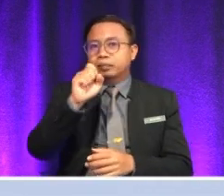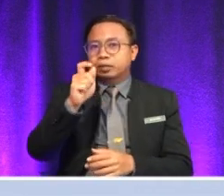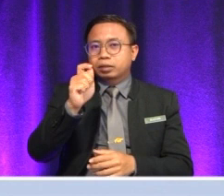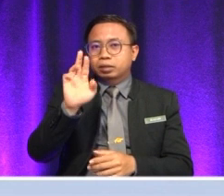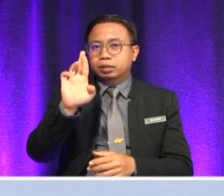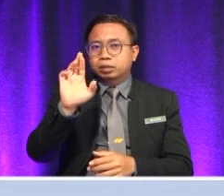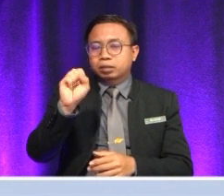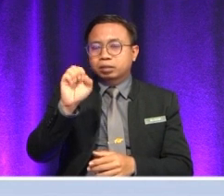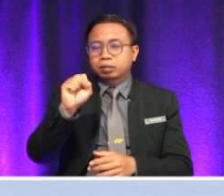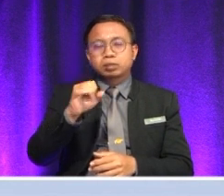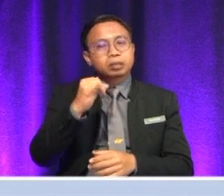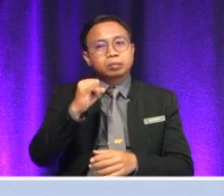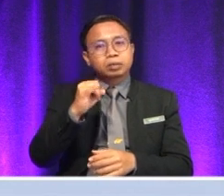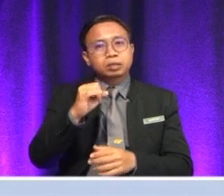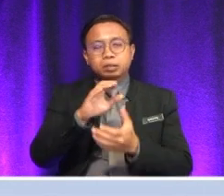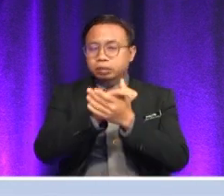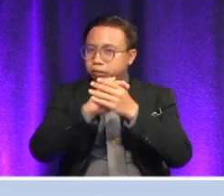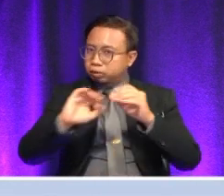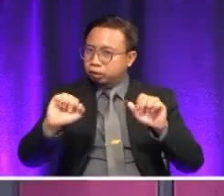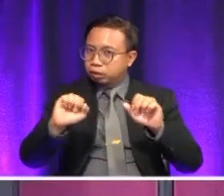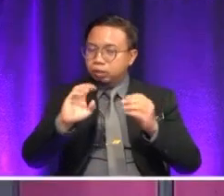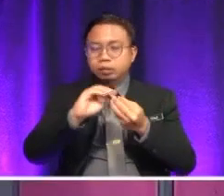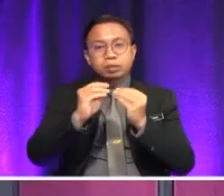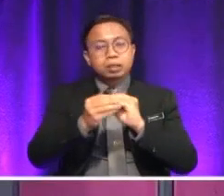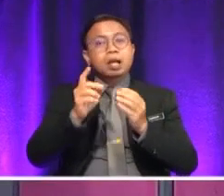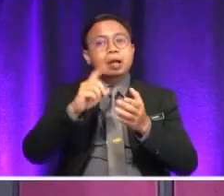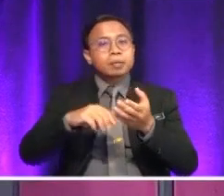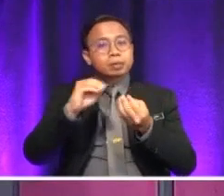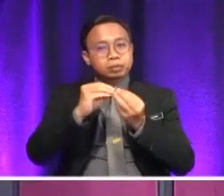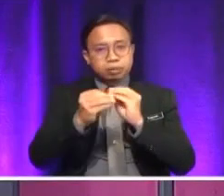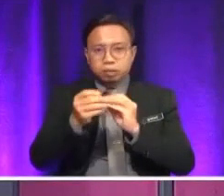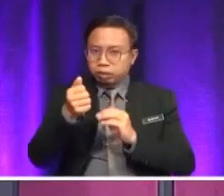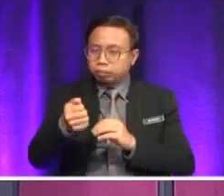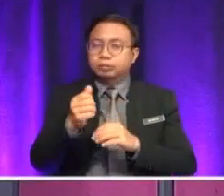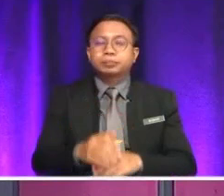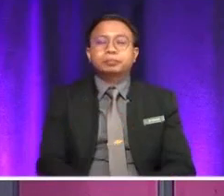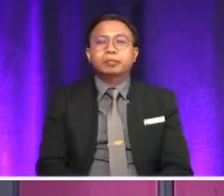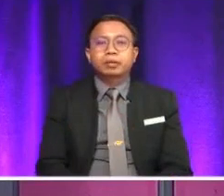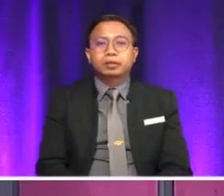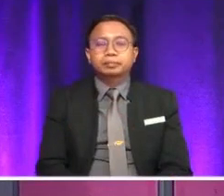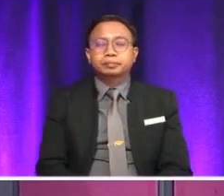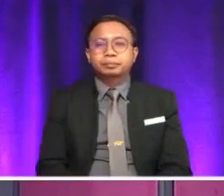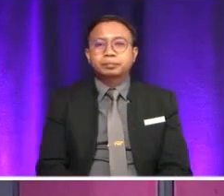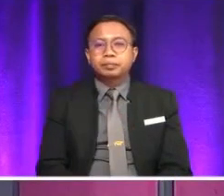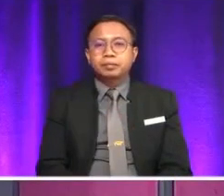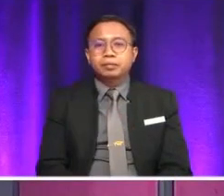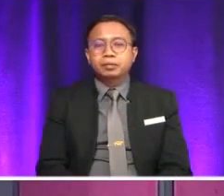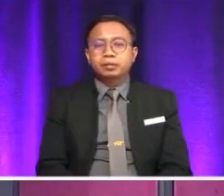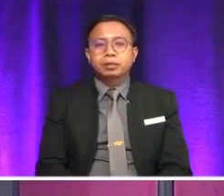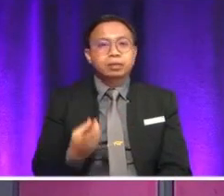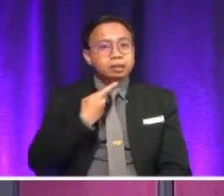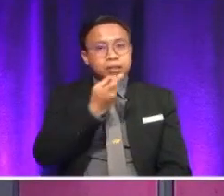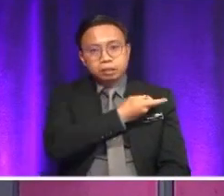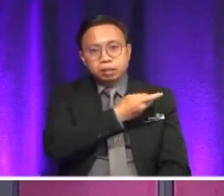selesaikan masalah. Betul. Kadang-kadang bila orang tanya apa masalah kamu? Entah. Lepas tu bila kita suruh